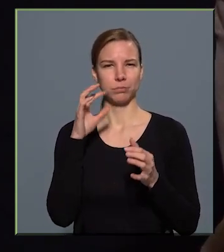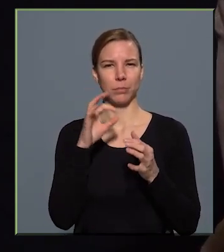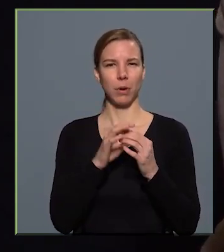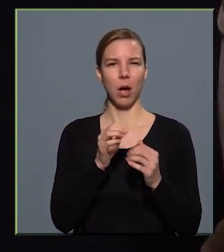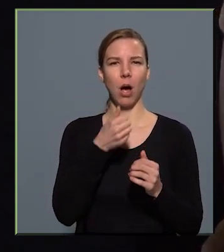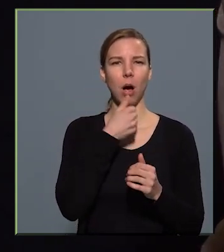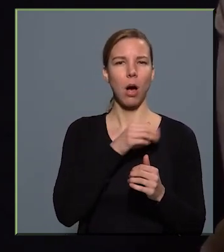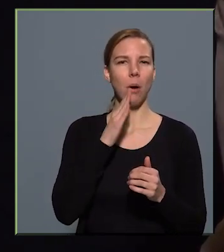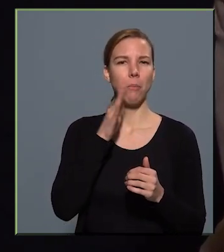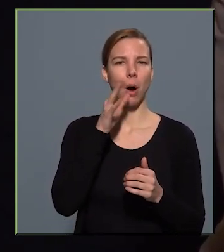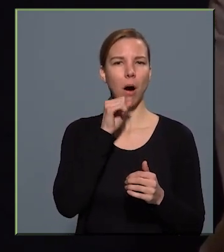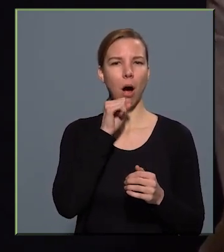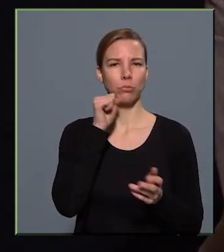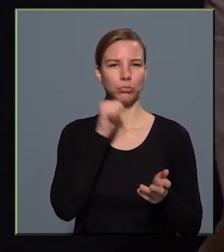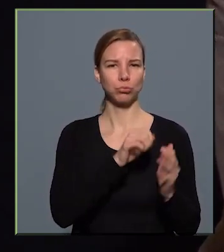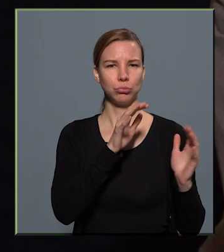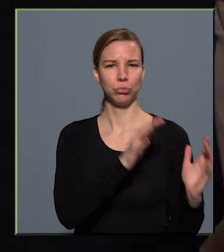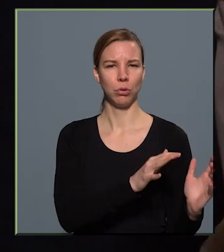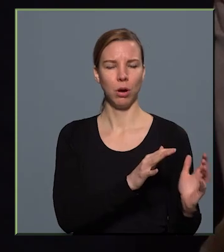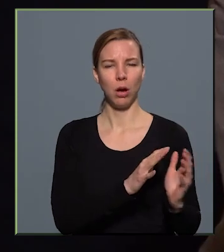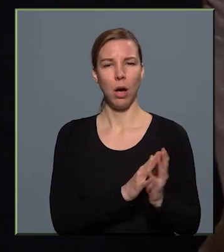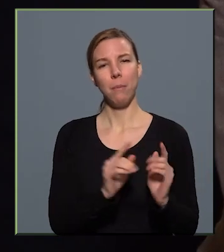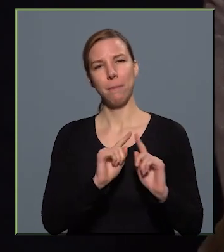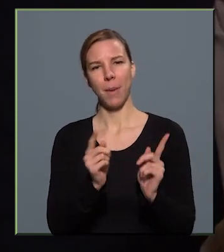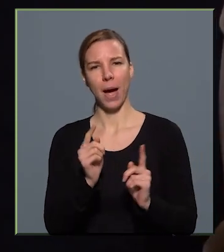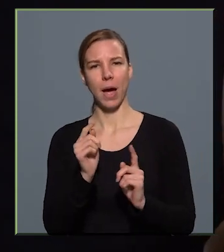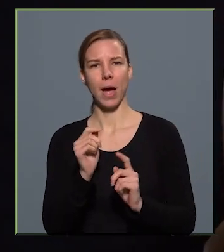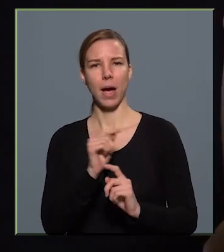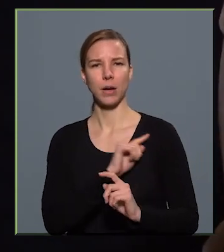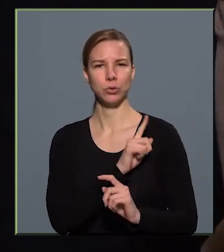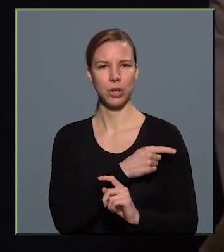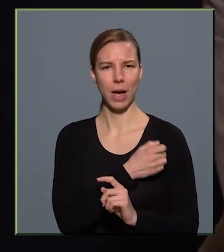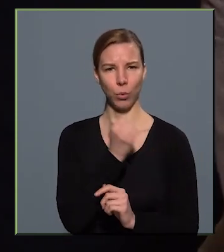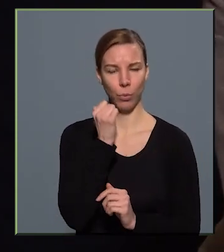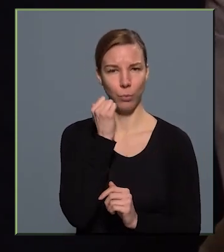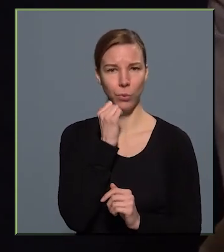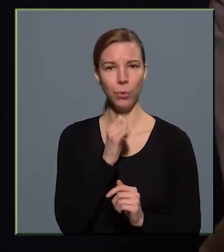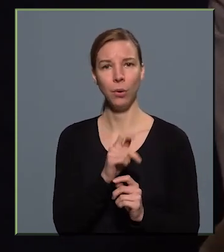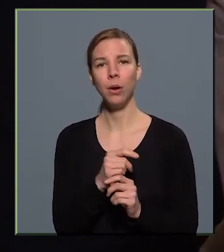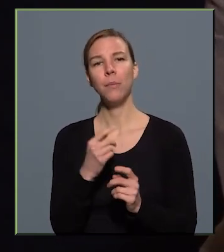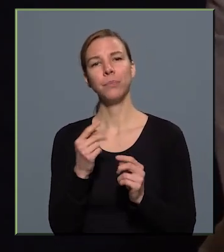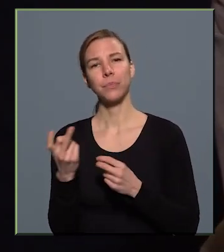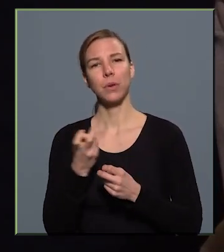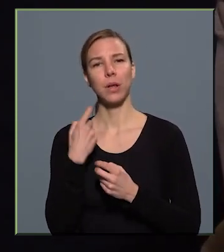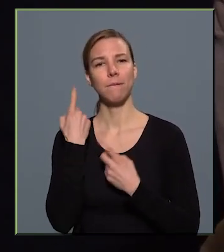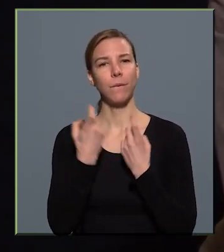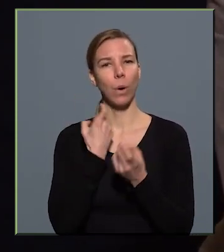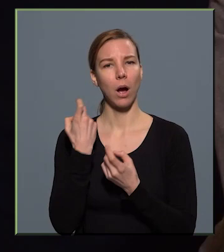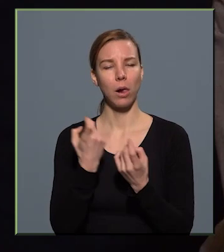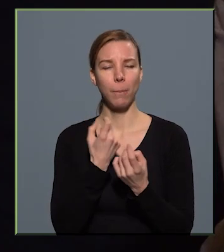Paks, aztán van még néhány más erőmű, vannak fogalmak, ugye beköszönt most már nemrég